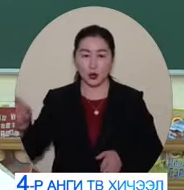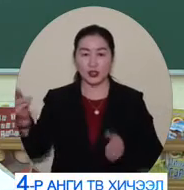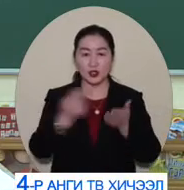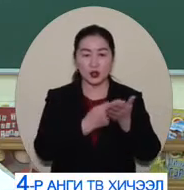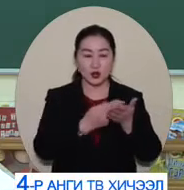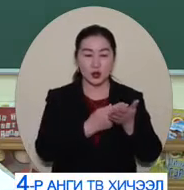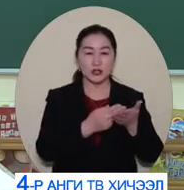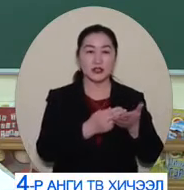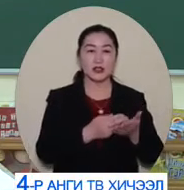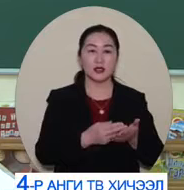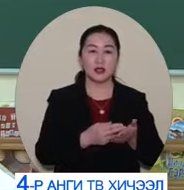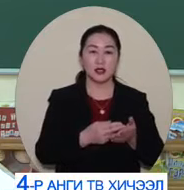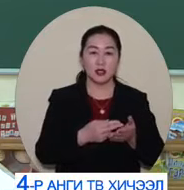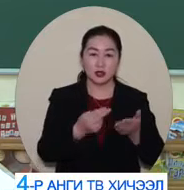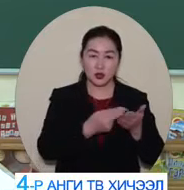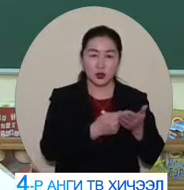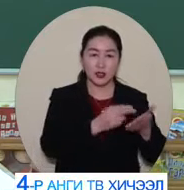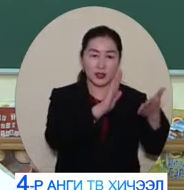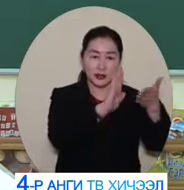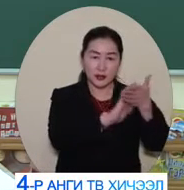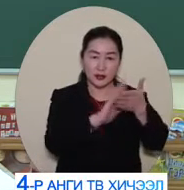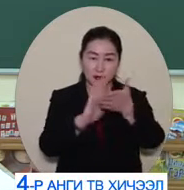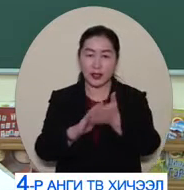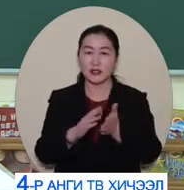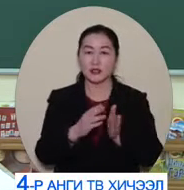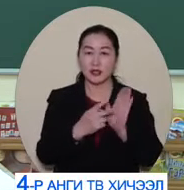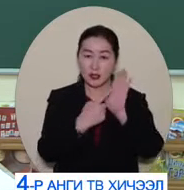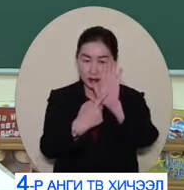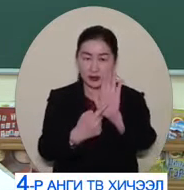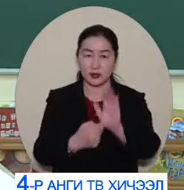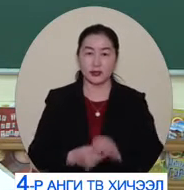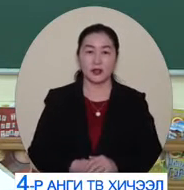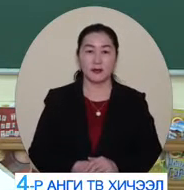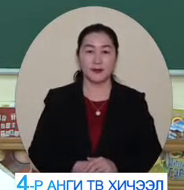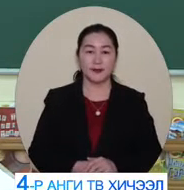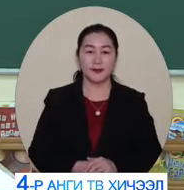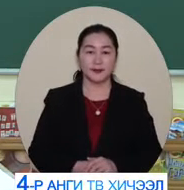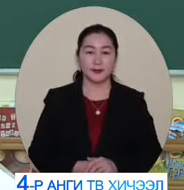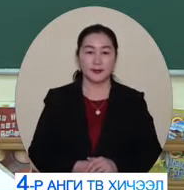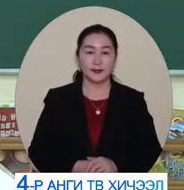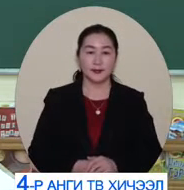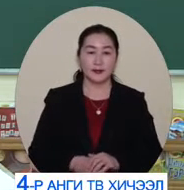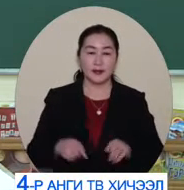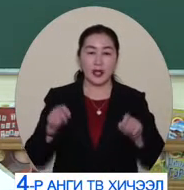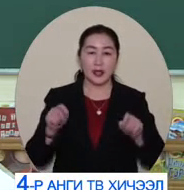багш нь энд палетикийг зурж одоо гаргасан ийм зургийг одоо энд